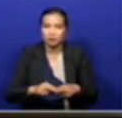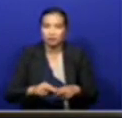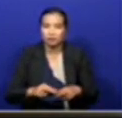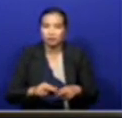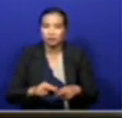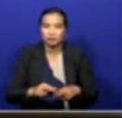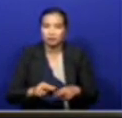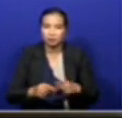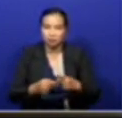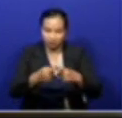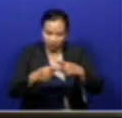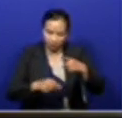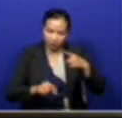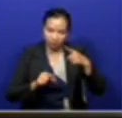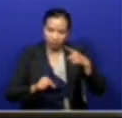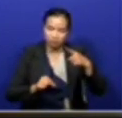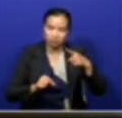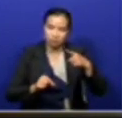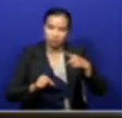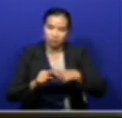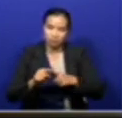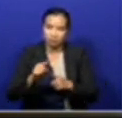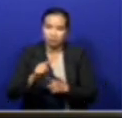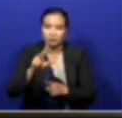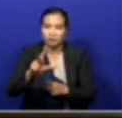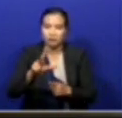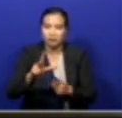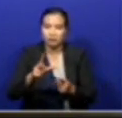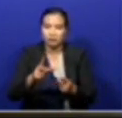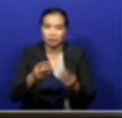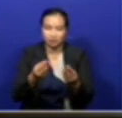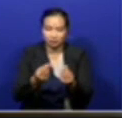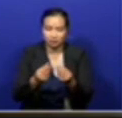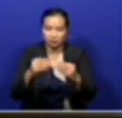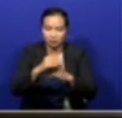หน้า20ลำดับที่3ค่ะท่านประธานคะรหัสโครงการ